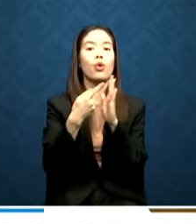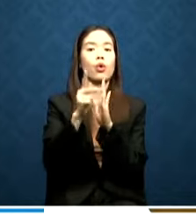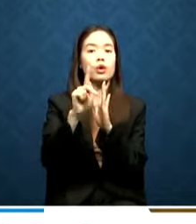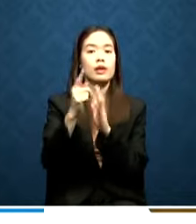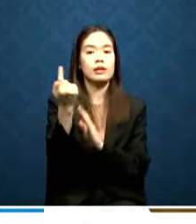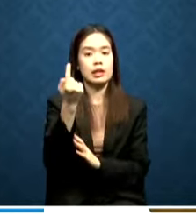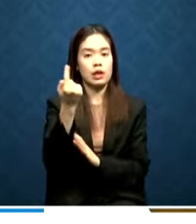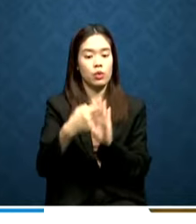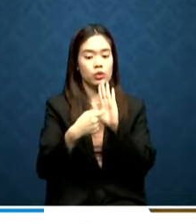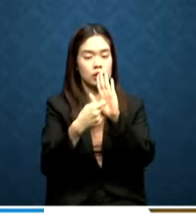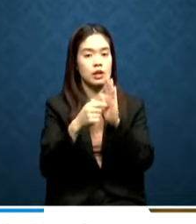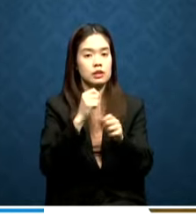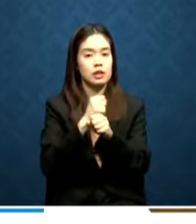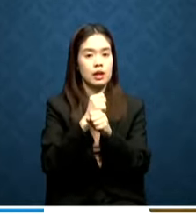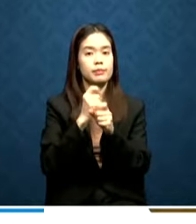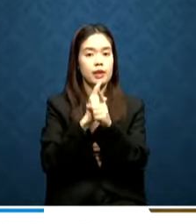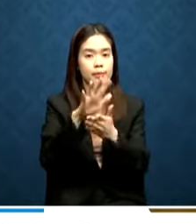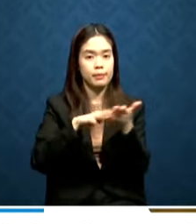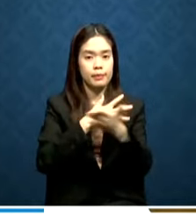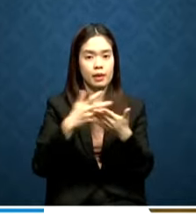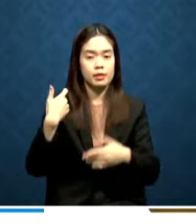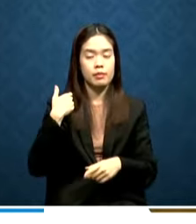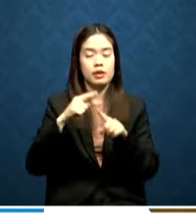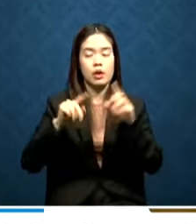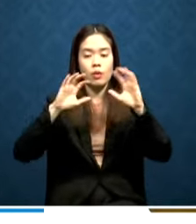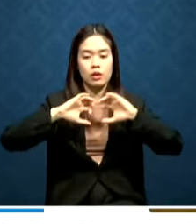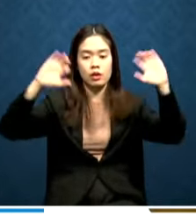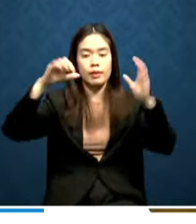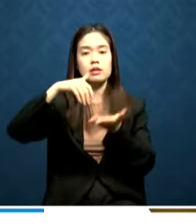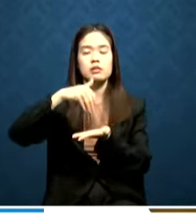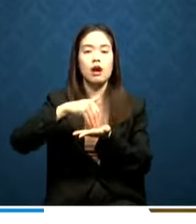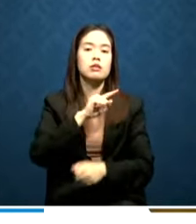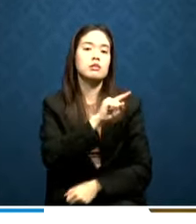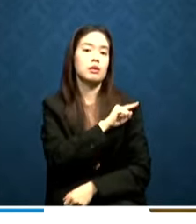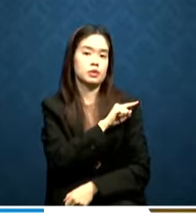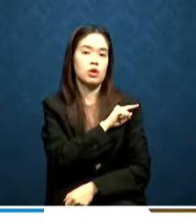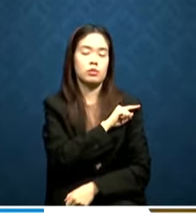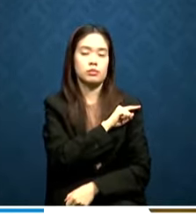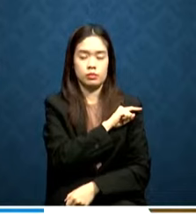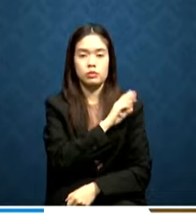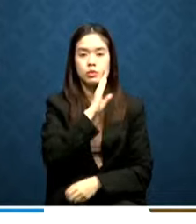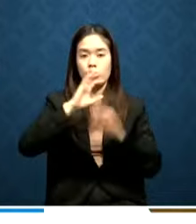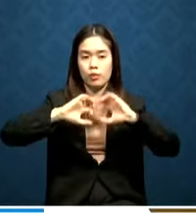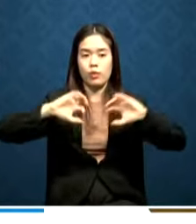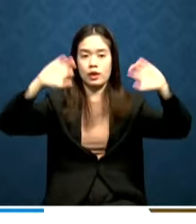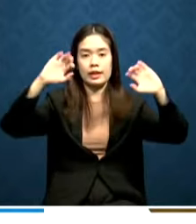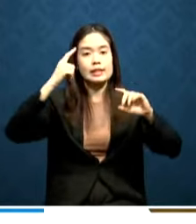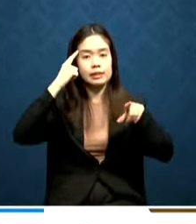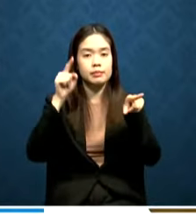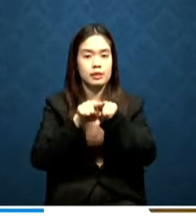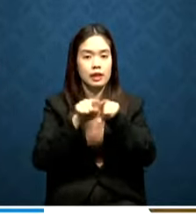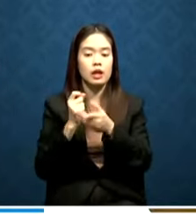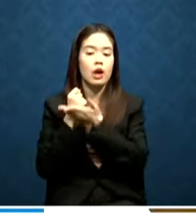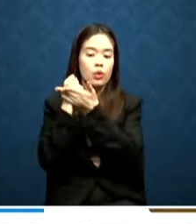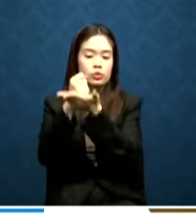รลจะเอาไหมแต่รัฐบาลกลางเป็นคนทำเพราะว่าถ้าเห็นด้วยรัฐบาลกลางก็ซัพพอร์ตเงินมาสิทำจากรัฐบาล